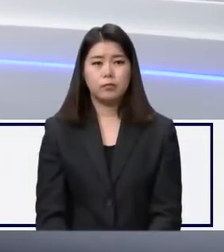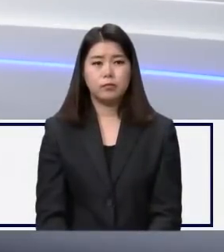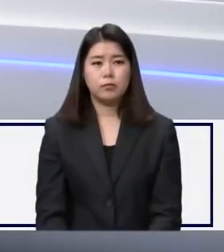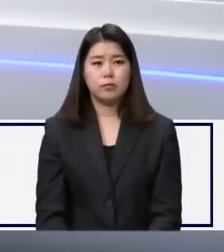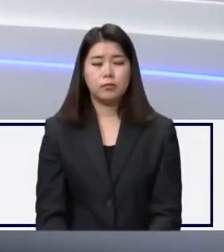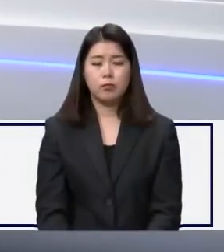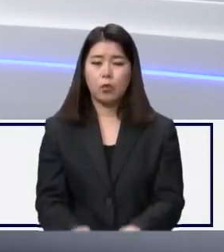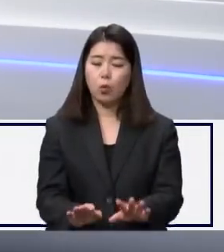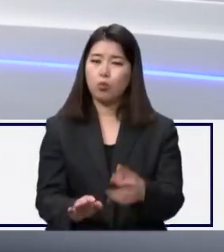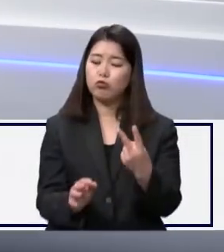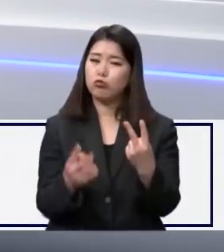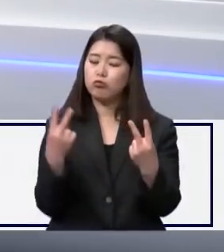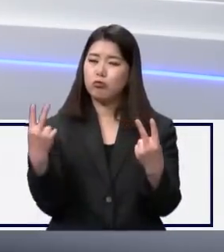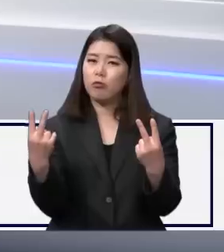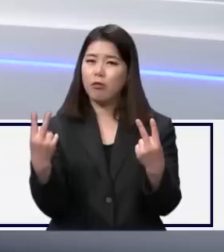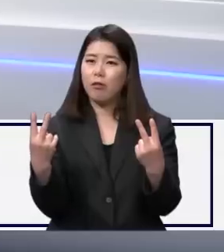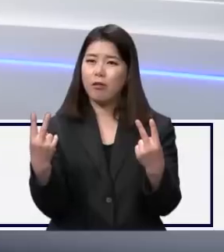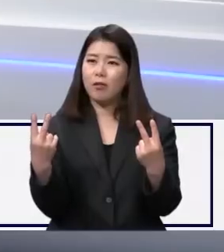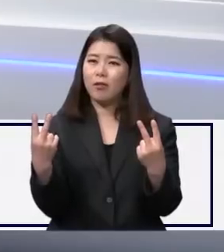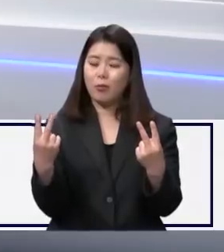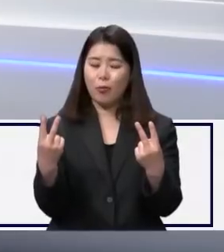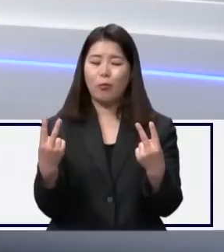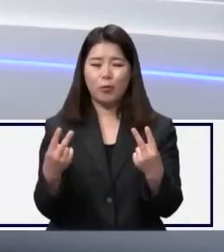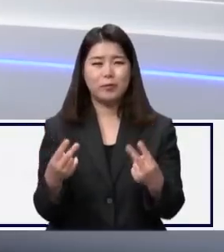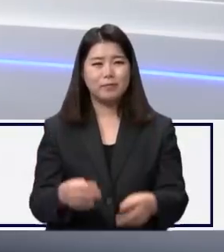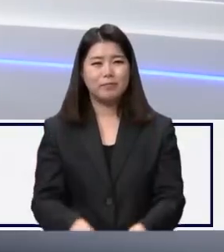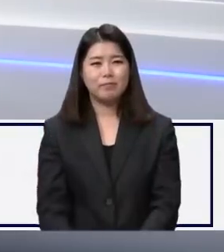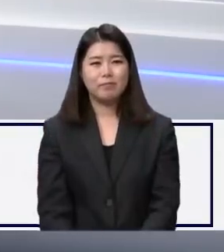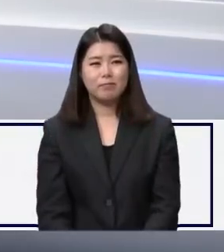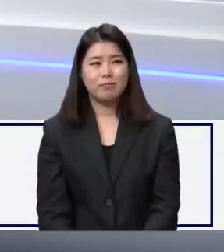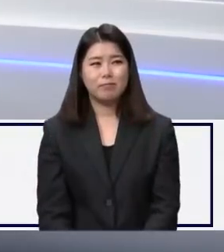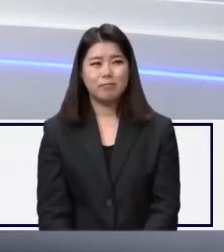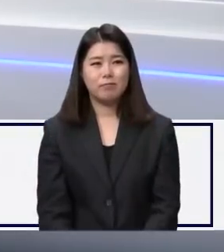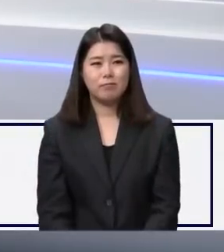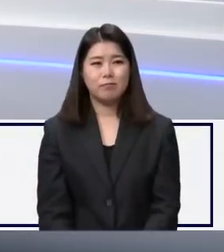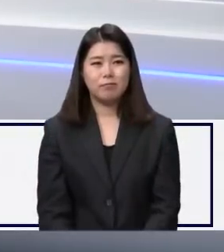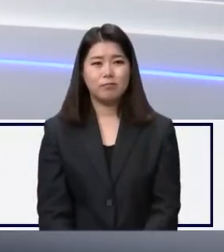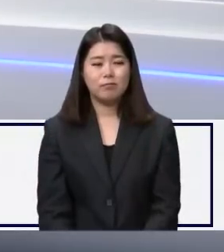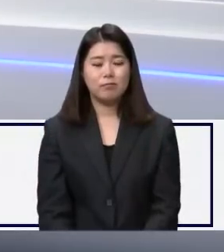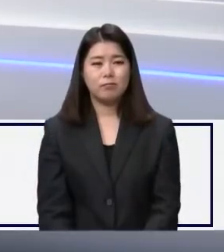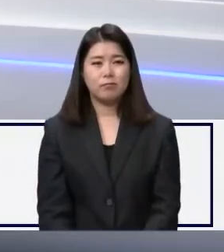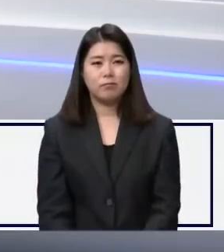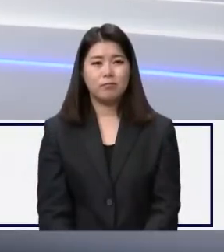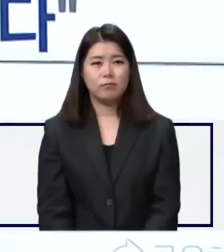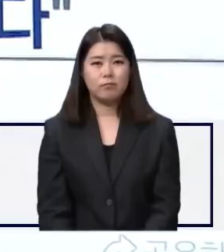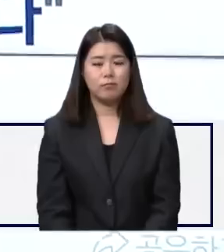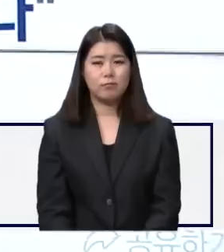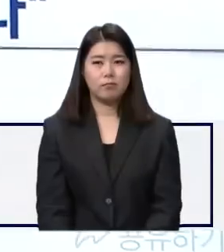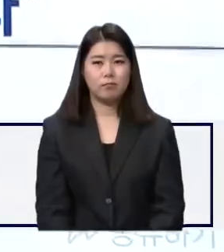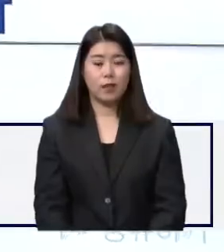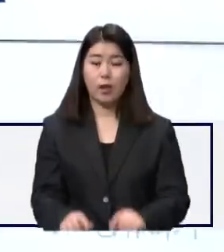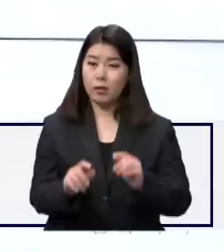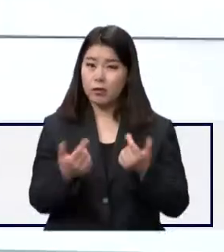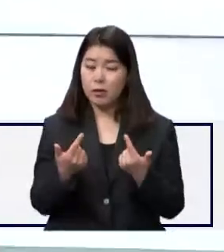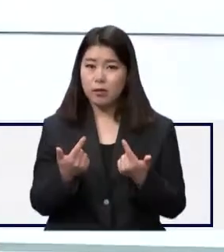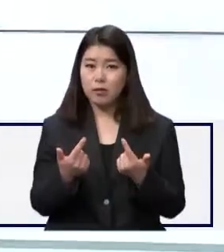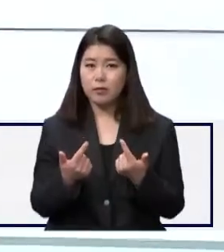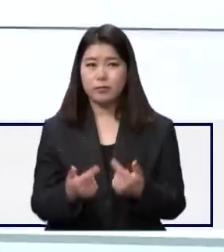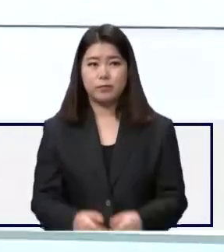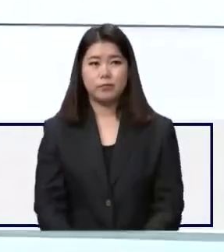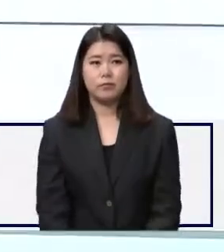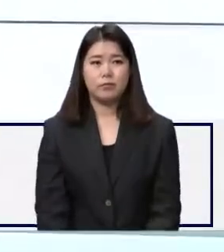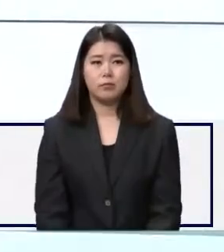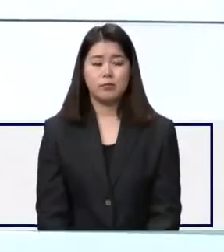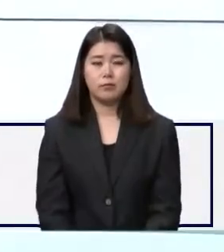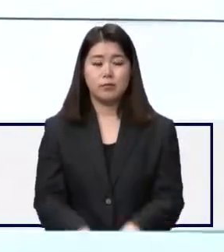어 이거는 약간 또 갈리네요 진보 보수가 아니고 약간 관리를 일단 신정현 위원님 아니다 어